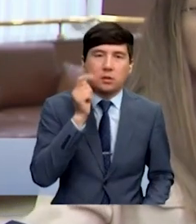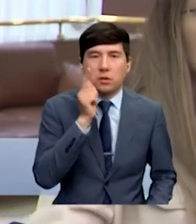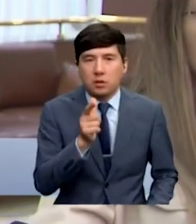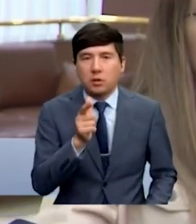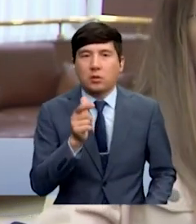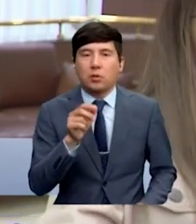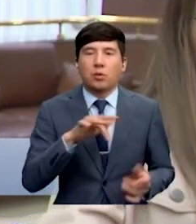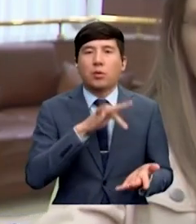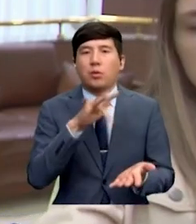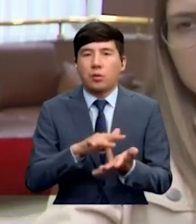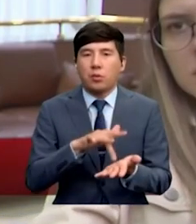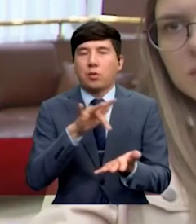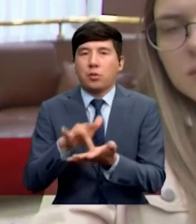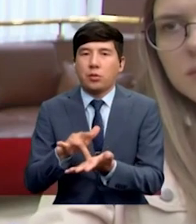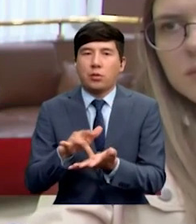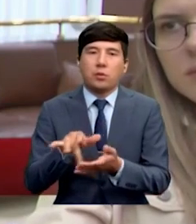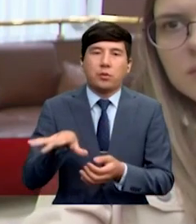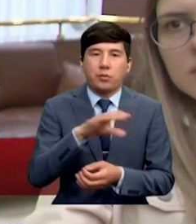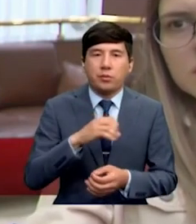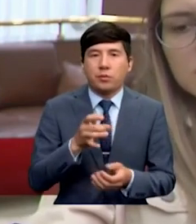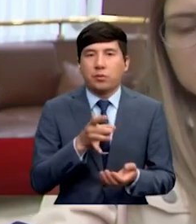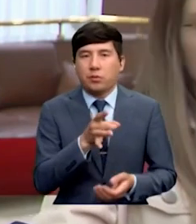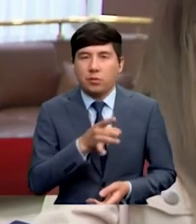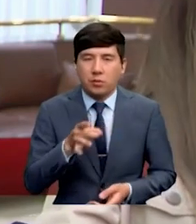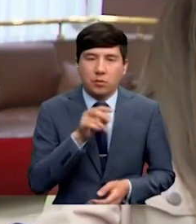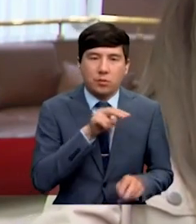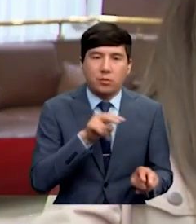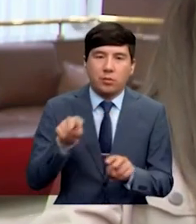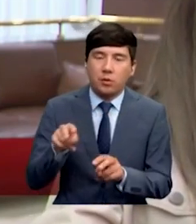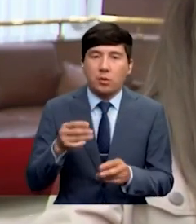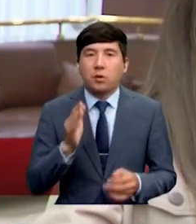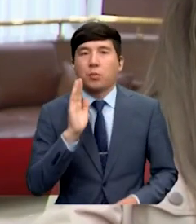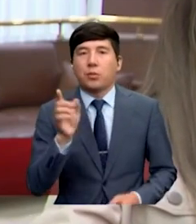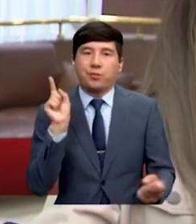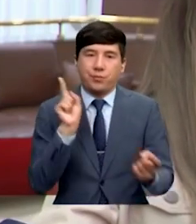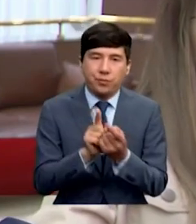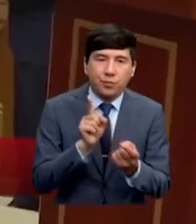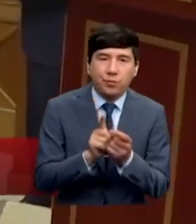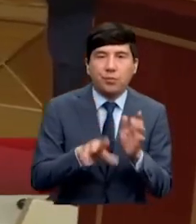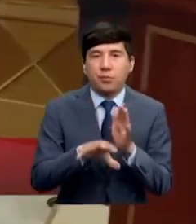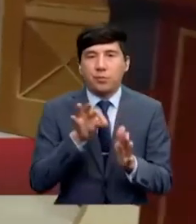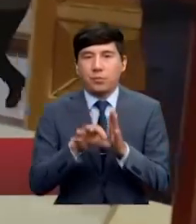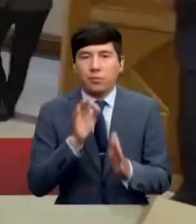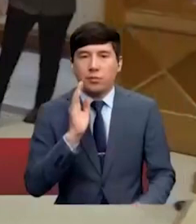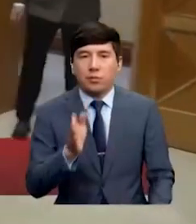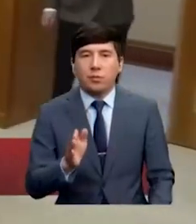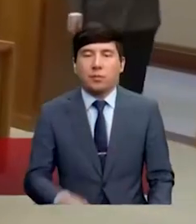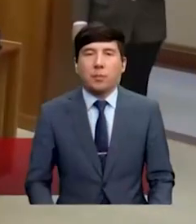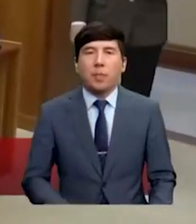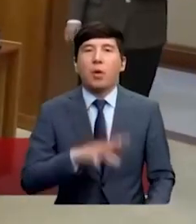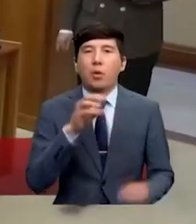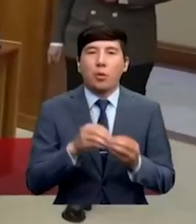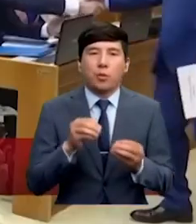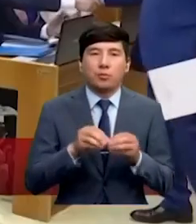уже выедем в регионы. Пока все мысли только о том, что будем встречаться с избирателями. Жалпы бұл парламенттің ең